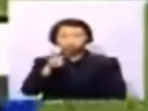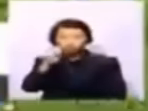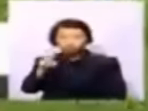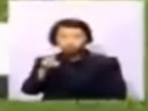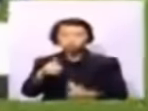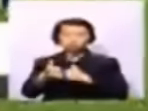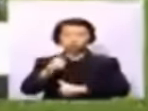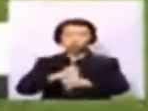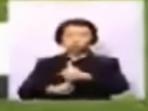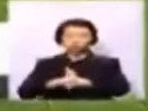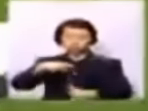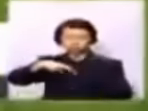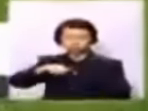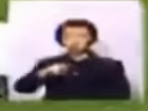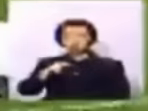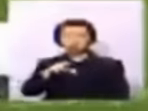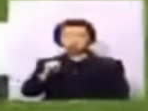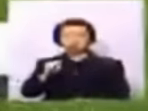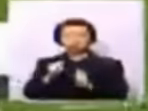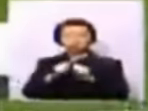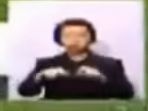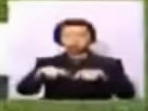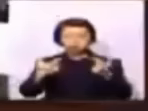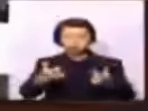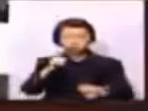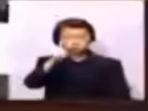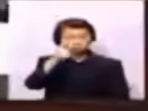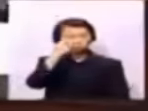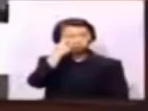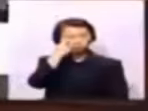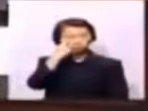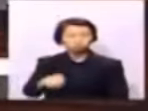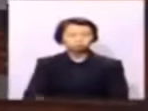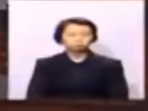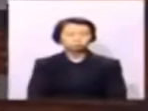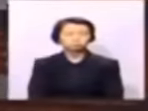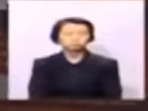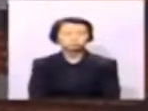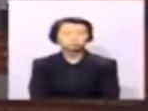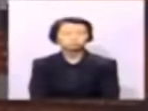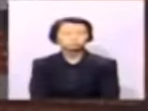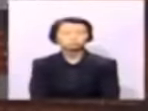2 tangga di belakang PKNS FC dengan perbezaan 1 mata.